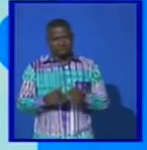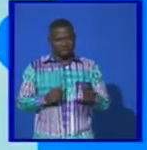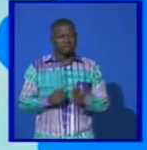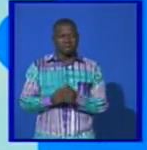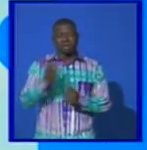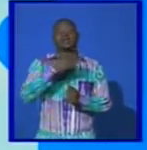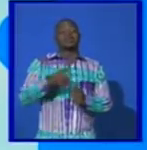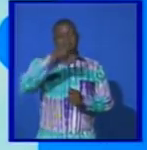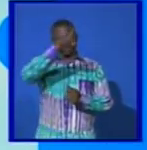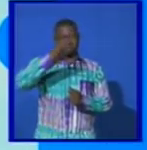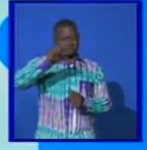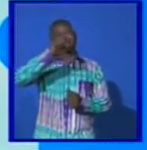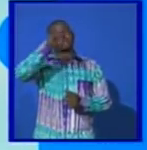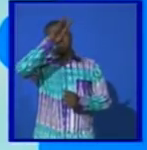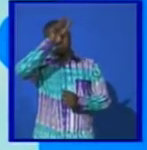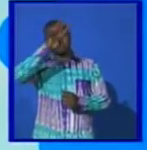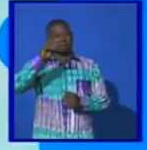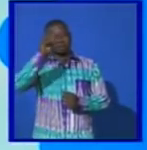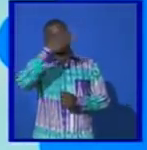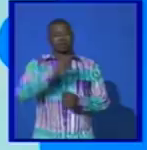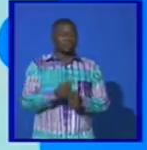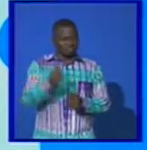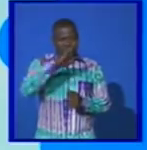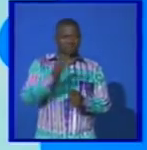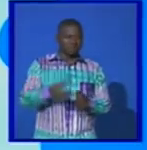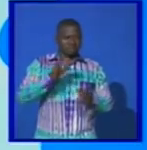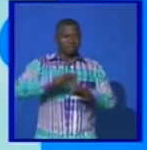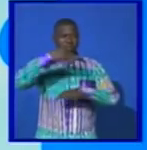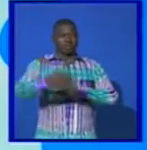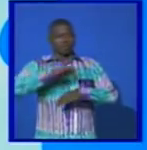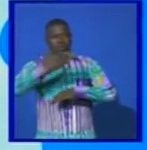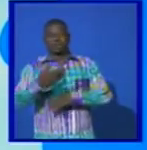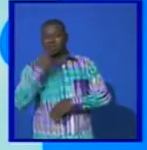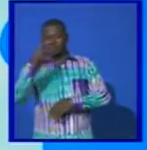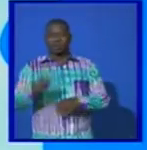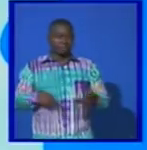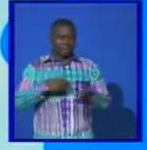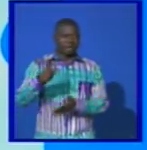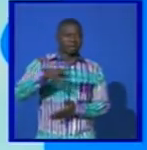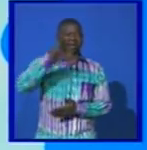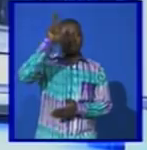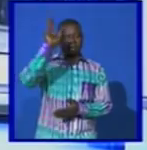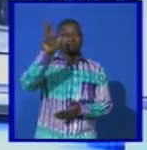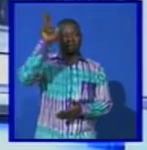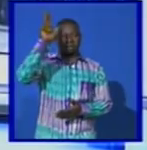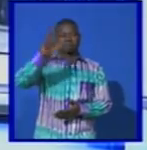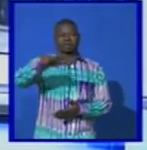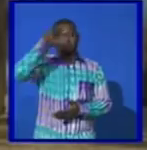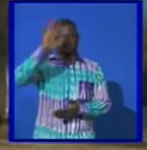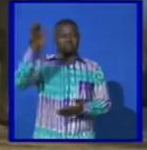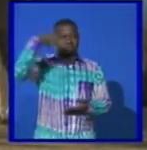1 devront débourser 35 000 francs pour un aller simple et 60 000 francs pour un aller retour. Martin Zerbo, Rachid